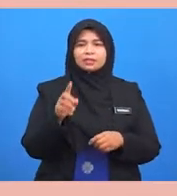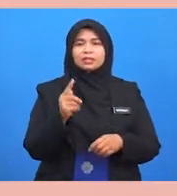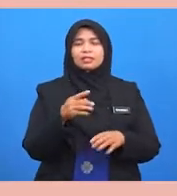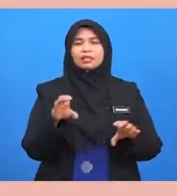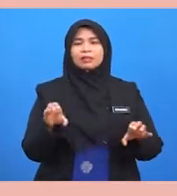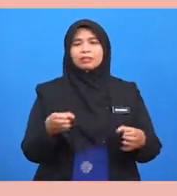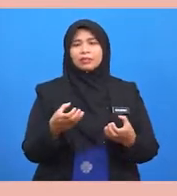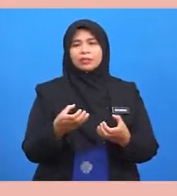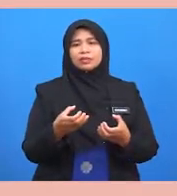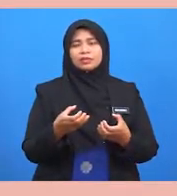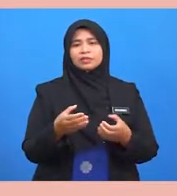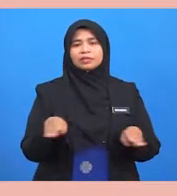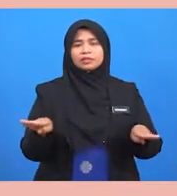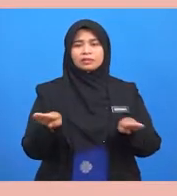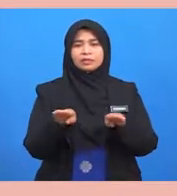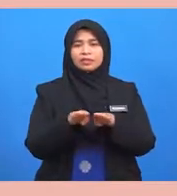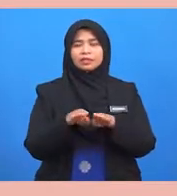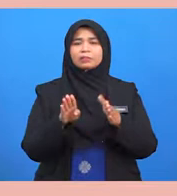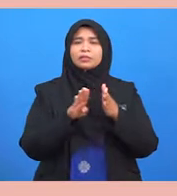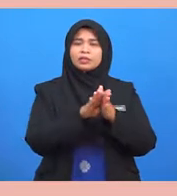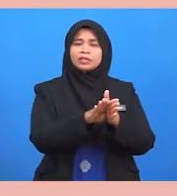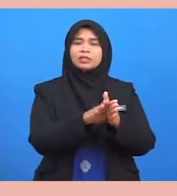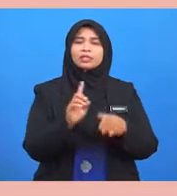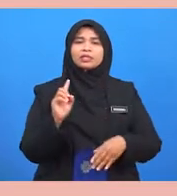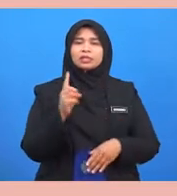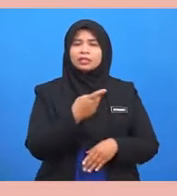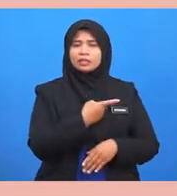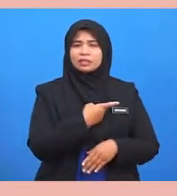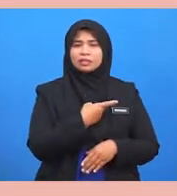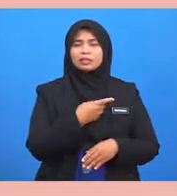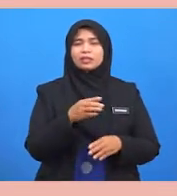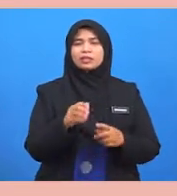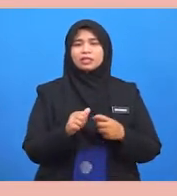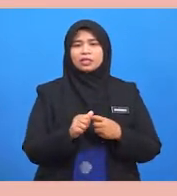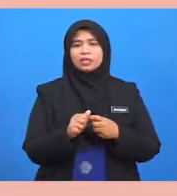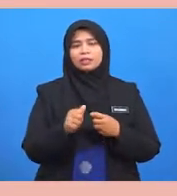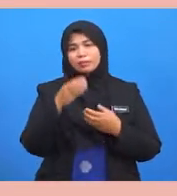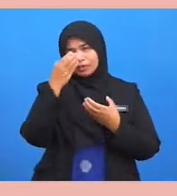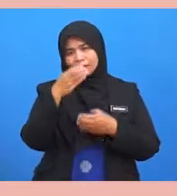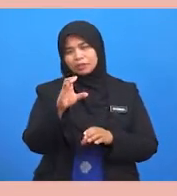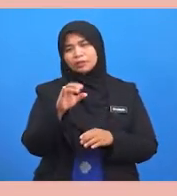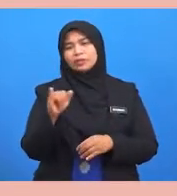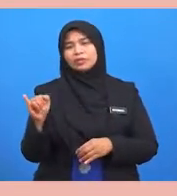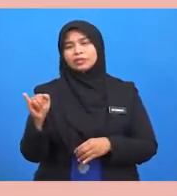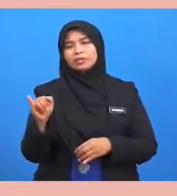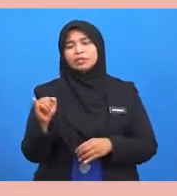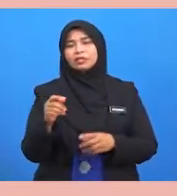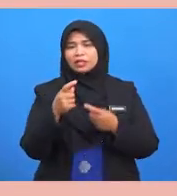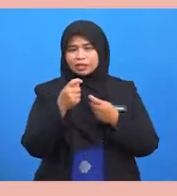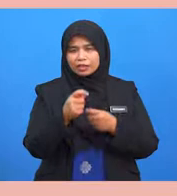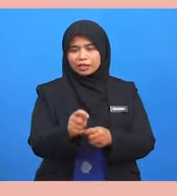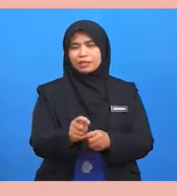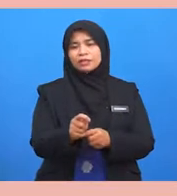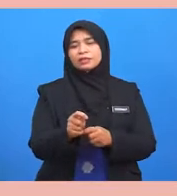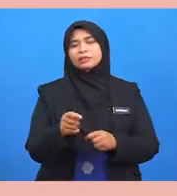kita lakukan sebagai bukti kita mematuhi, mentaati